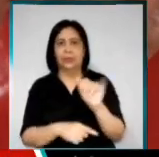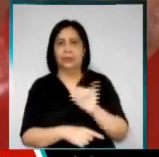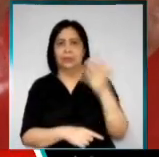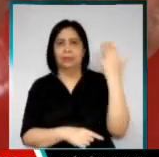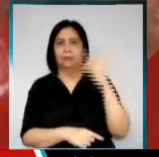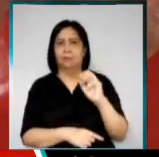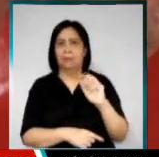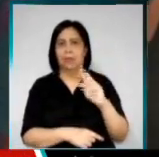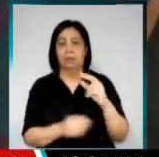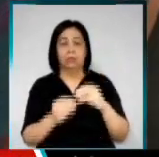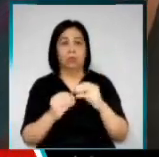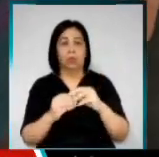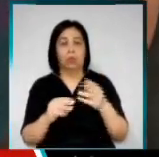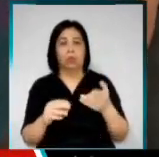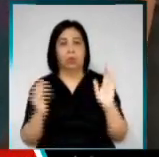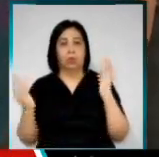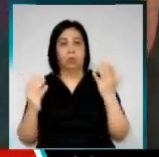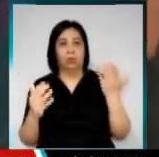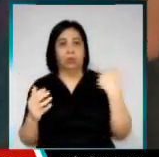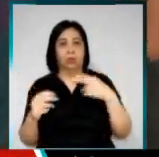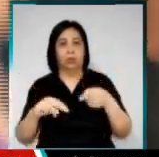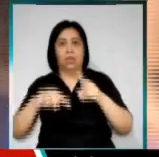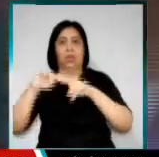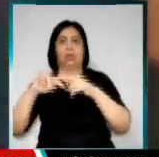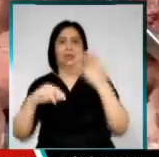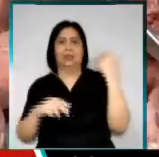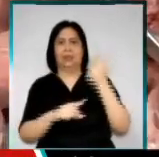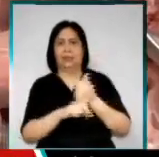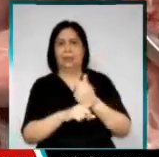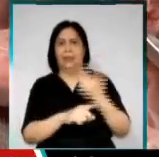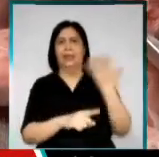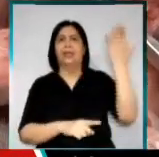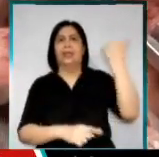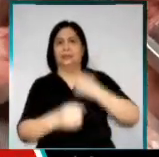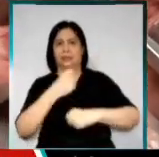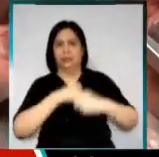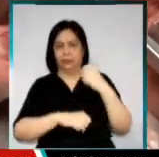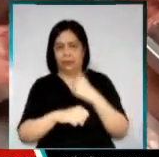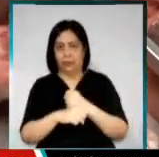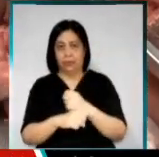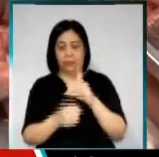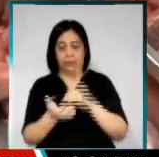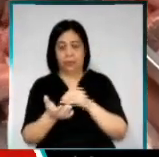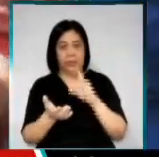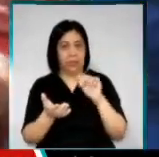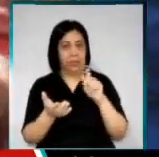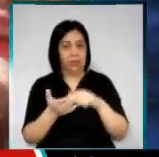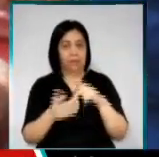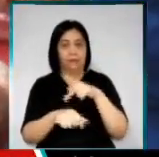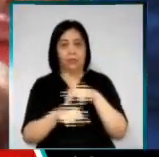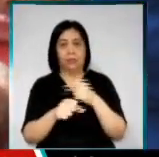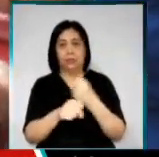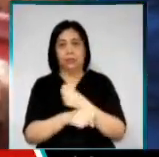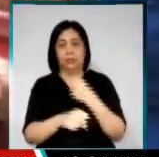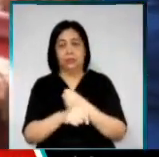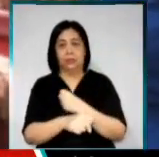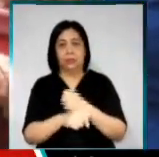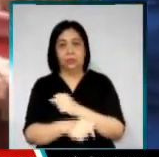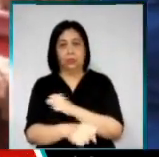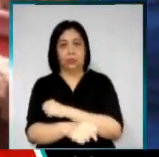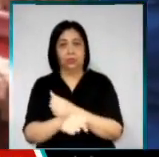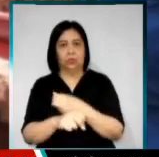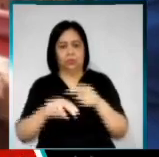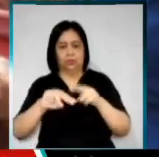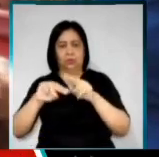ito kung ikukumpara sa inflation rate noong Abril ng nakaraang taon. Sa datos ng Philippine Statistics Authority, ang pagtaas ng presyo ng pagkain